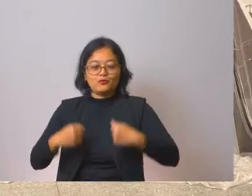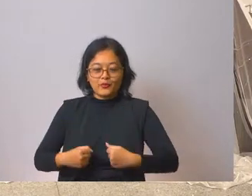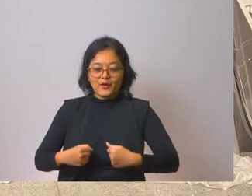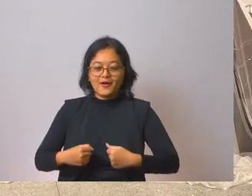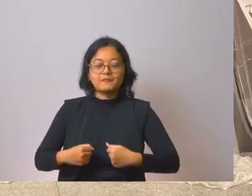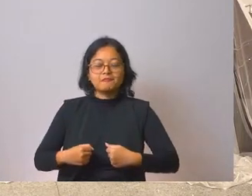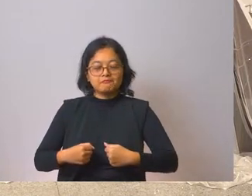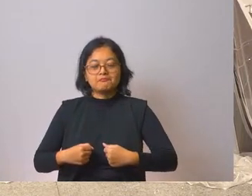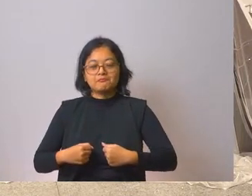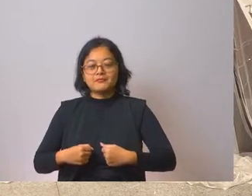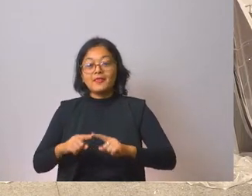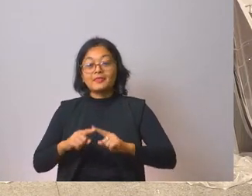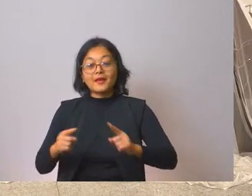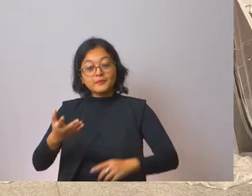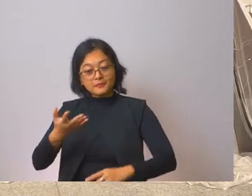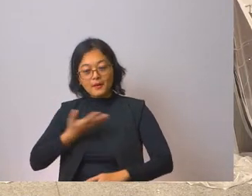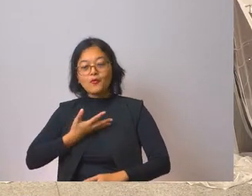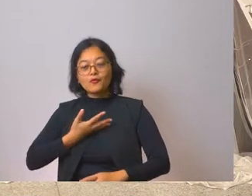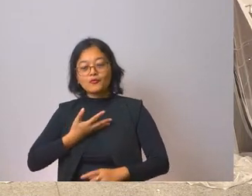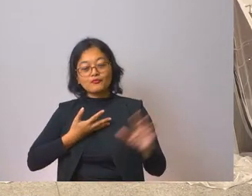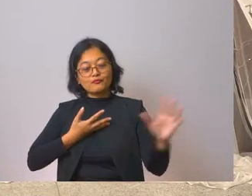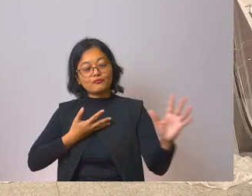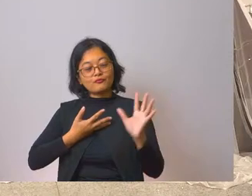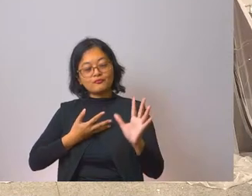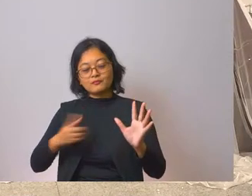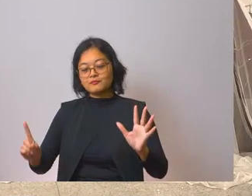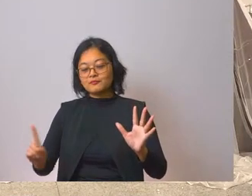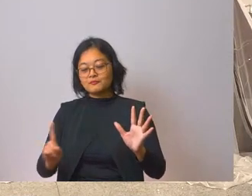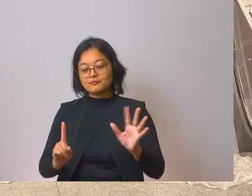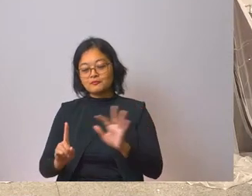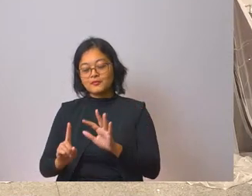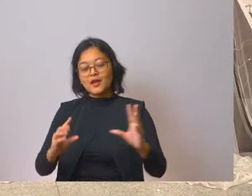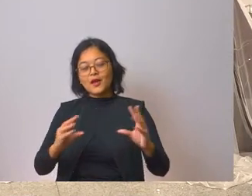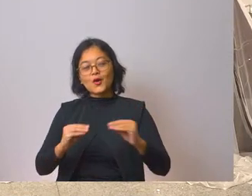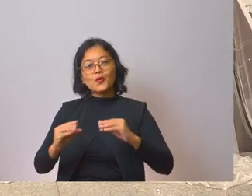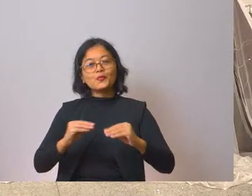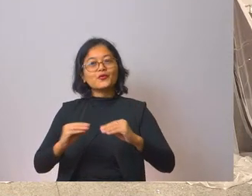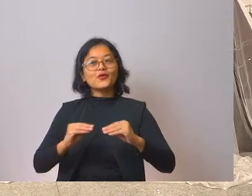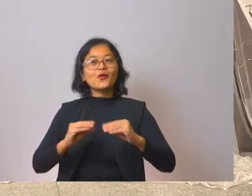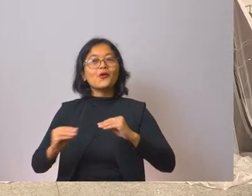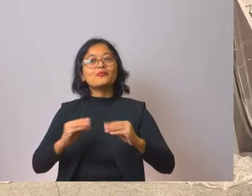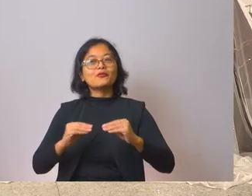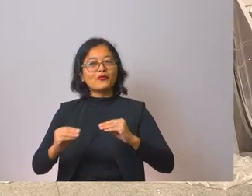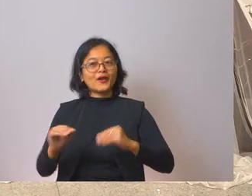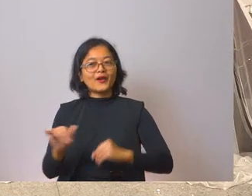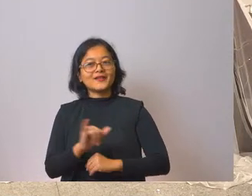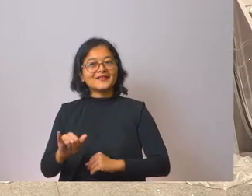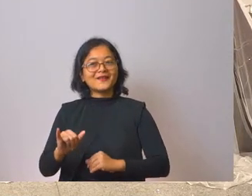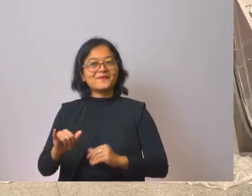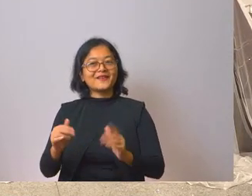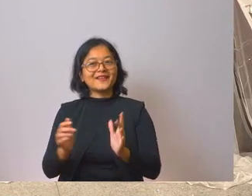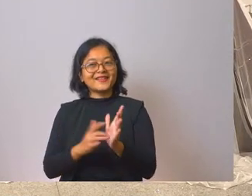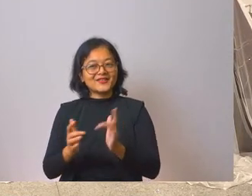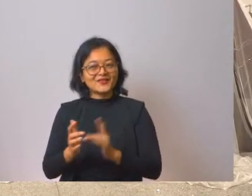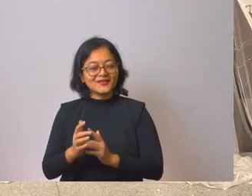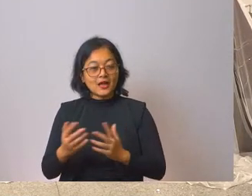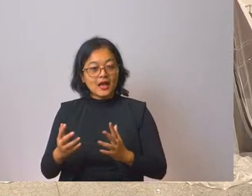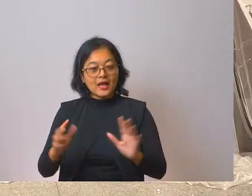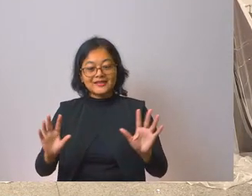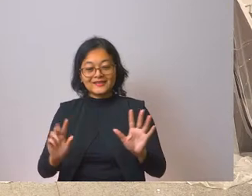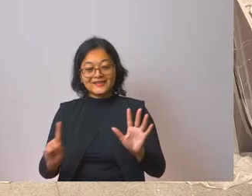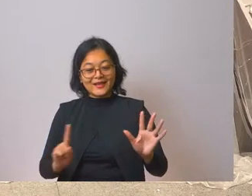dan bertukar jawab dengan Yesus. Ibu bapaknya sajalah yang kemudian cemas. Mari